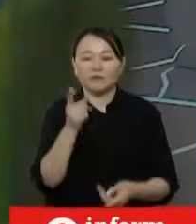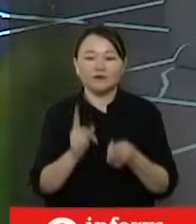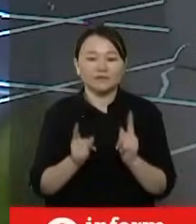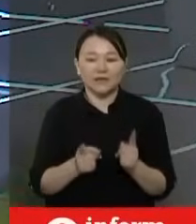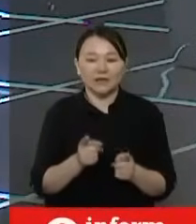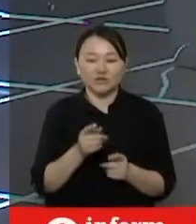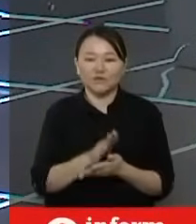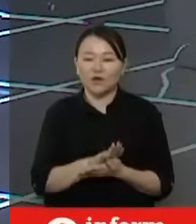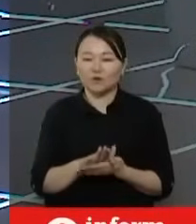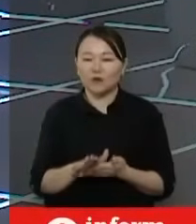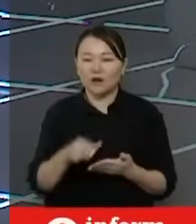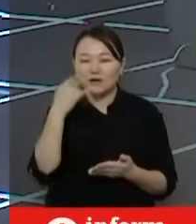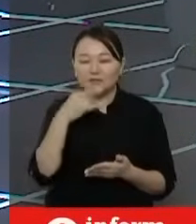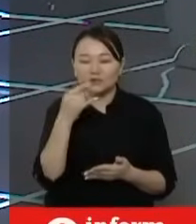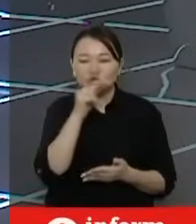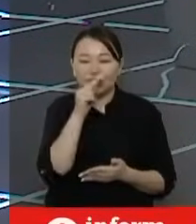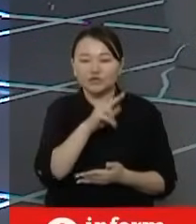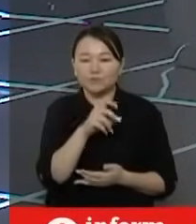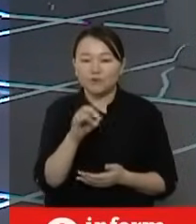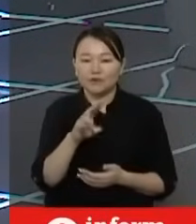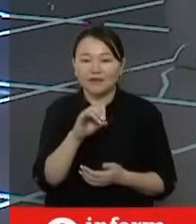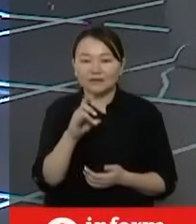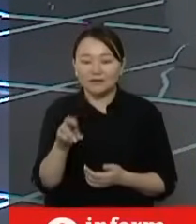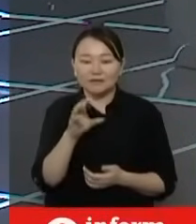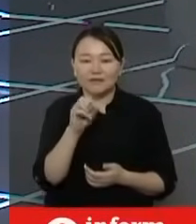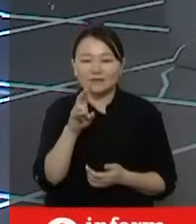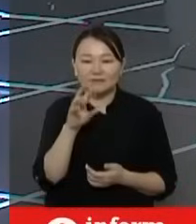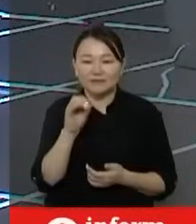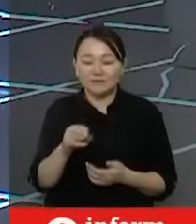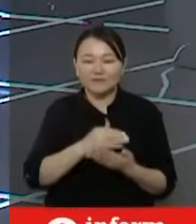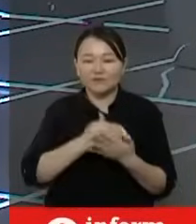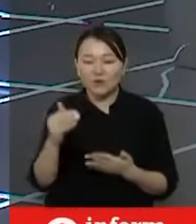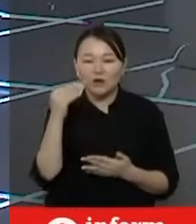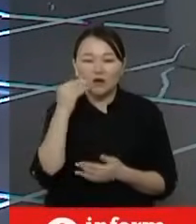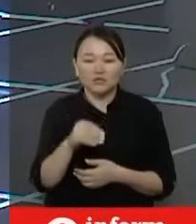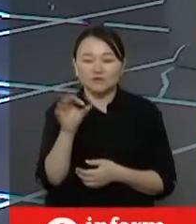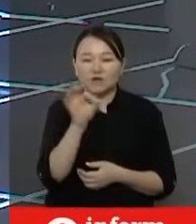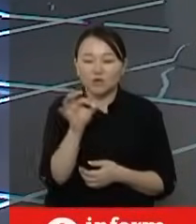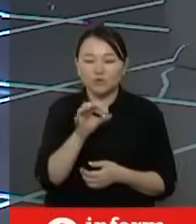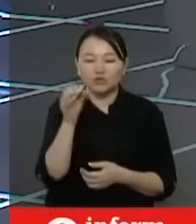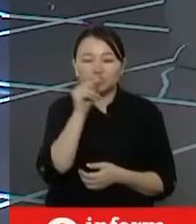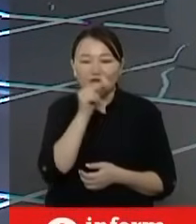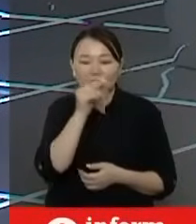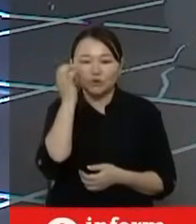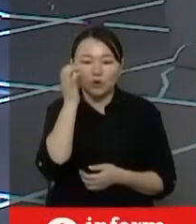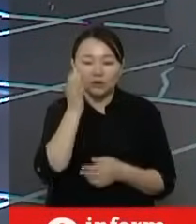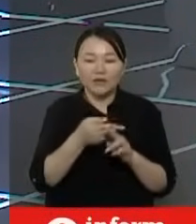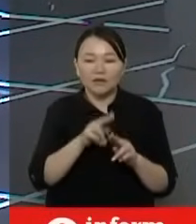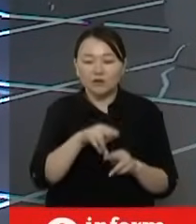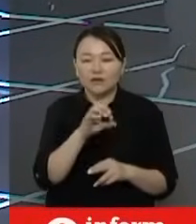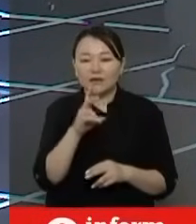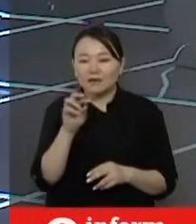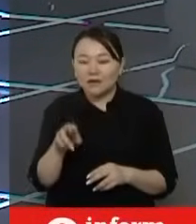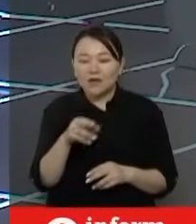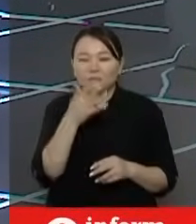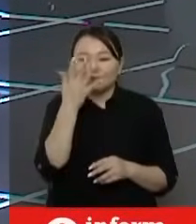Настоящий натуральный казахский чай «Чемпион Кения Сансет» – это черный, высококачественный, гранулированный кенийский чай, который наполнит каждый дом